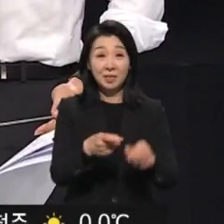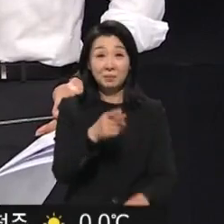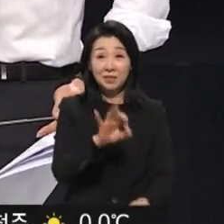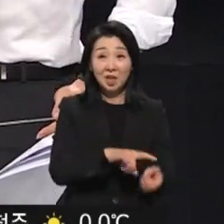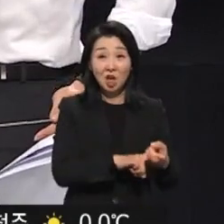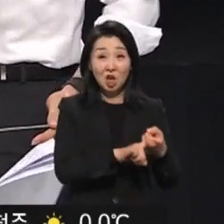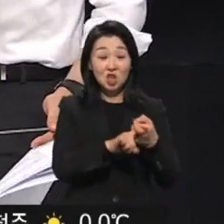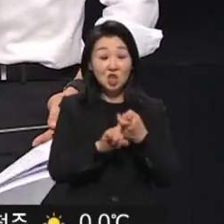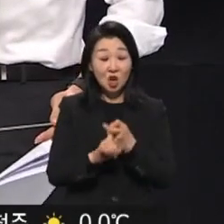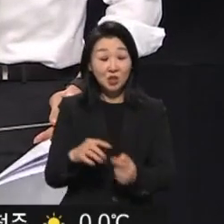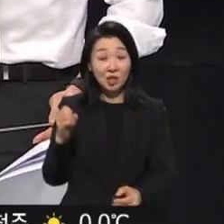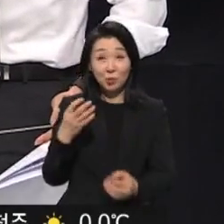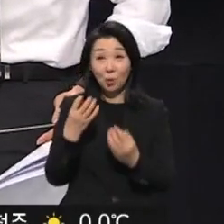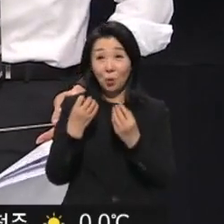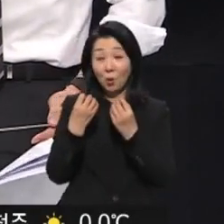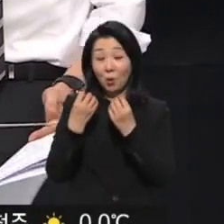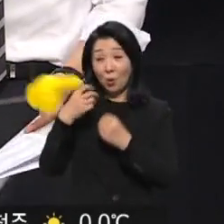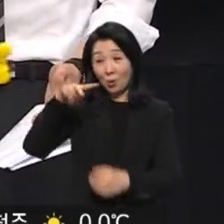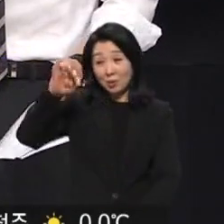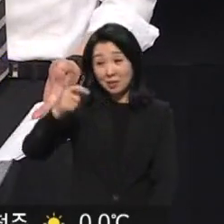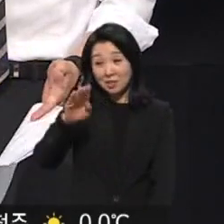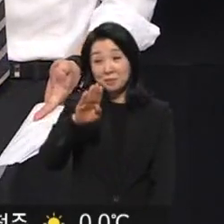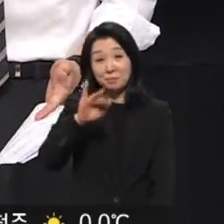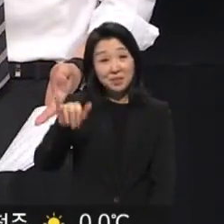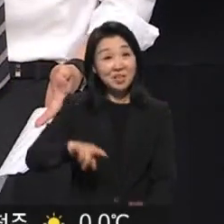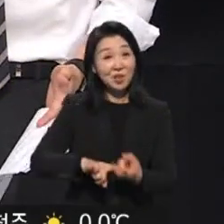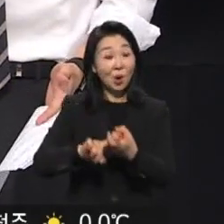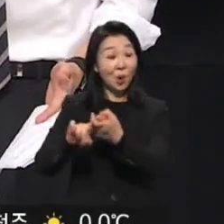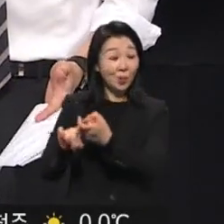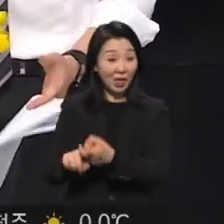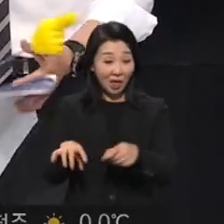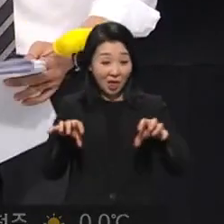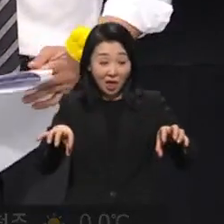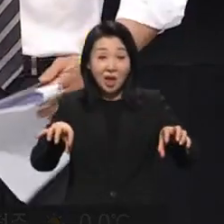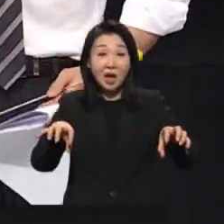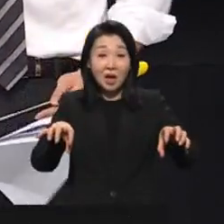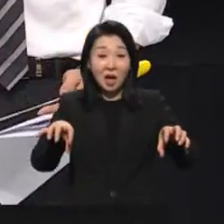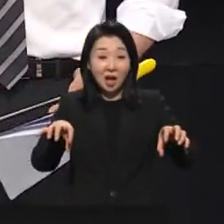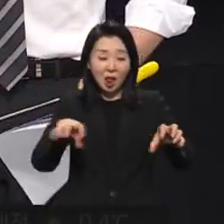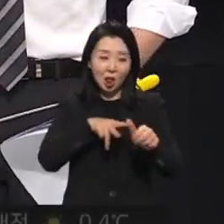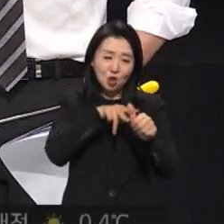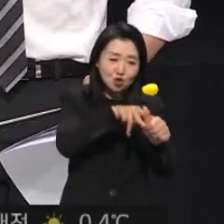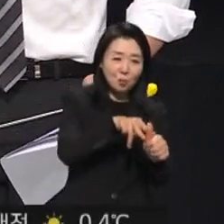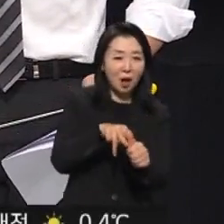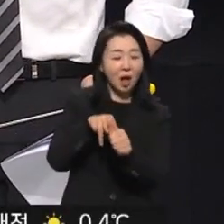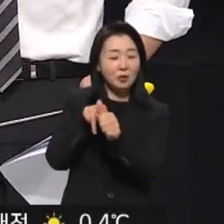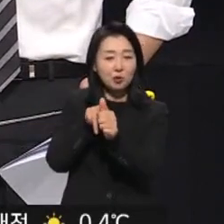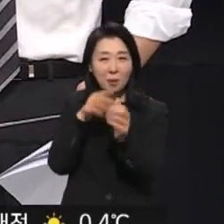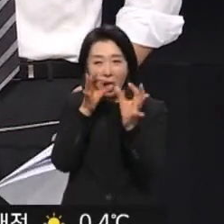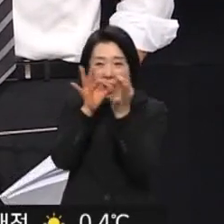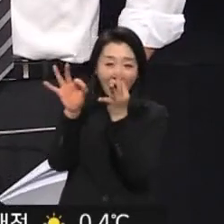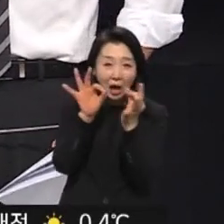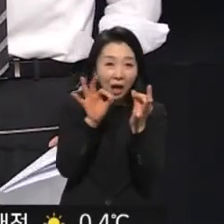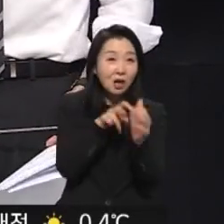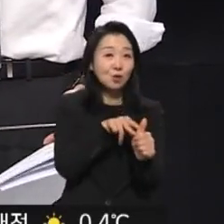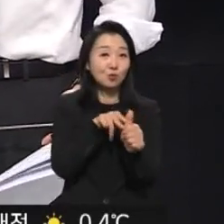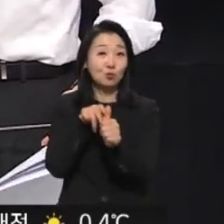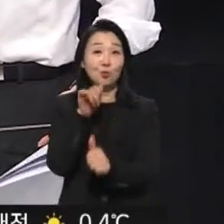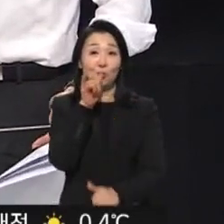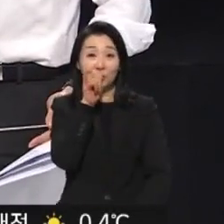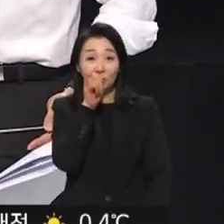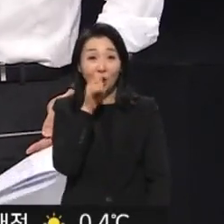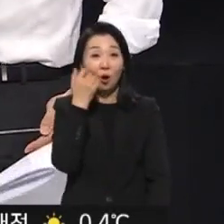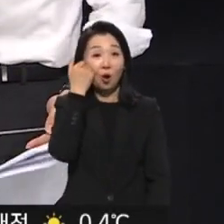김장연대 내 신비동맹이란 전선이 형성이 된 상황에서 출마를 두고 눈치게임을 벌이고 있는 후보군도 있는데요.